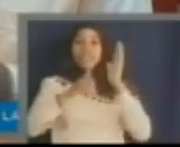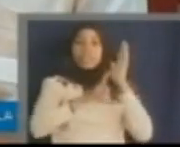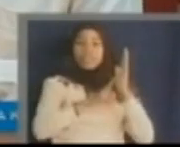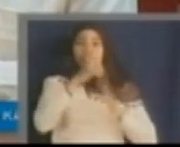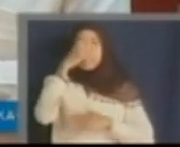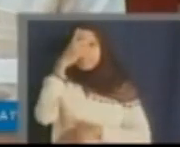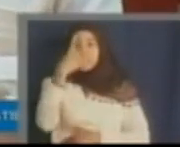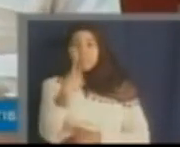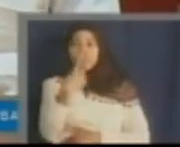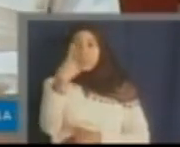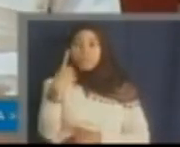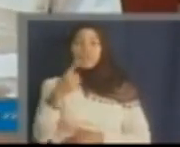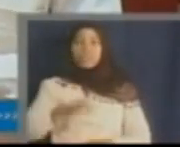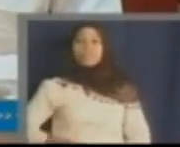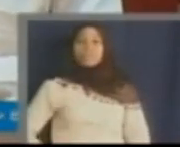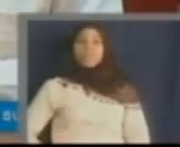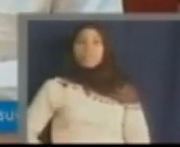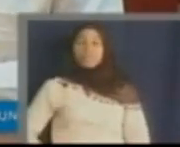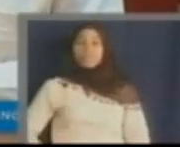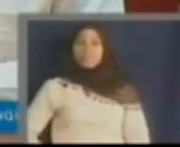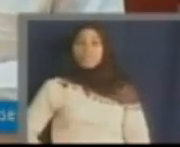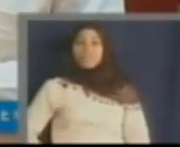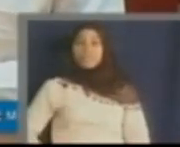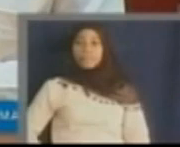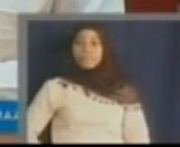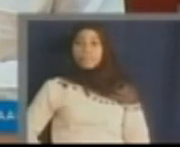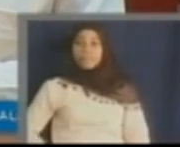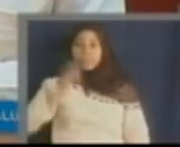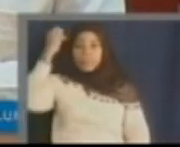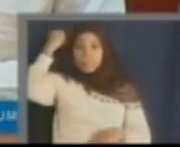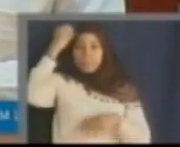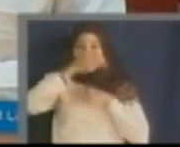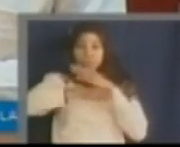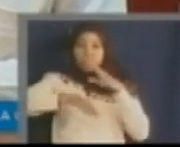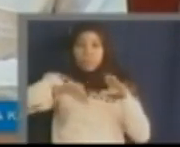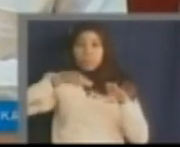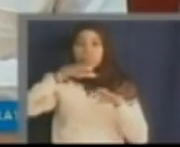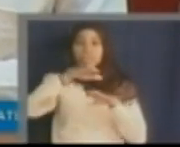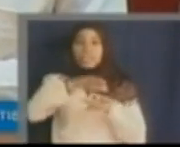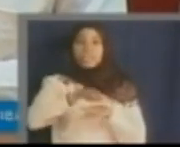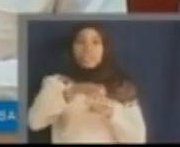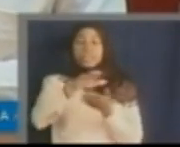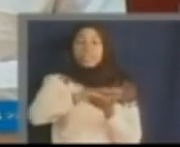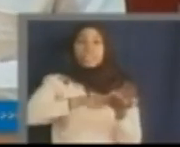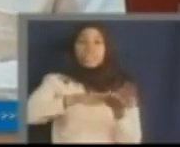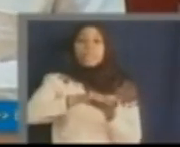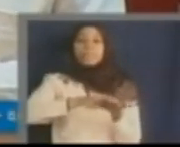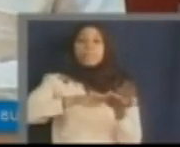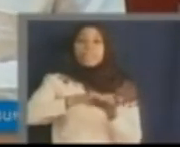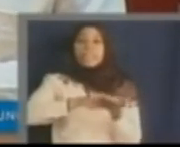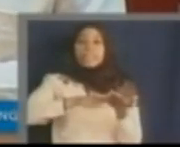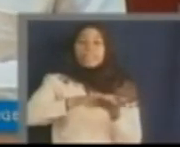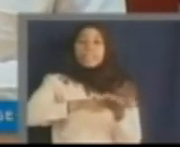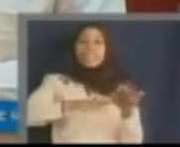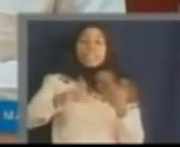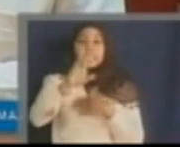mwaka 2014. Mheshimiwa mwenyekiti, misingi ya rufaa